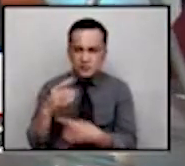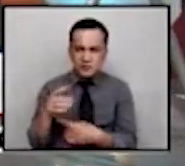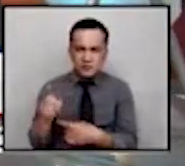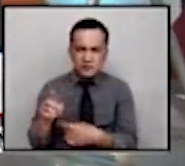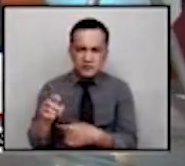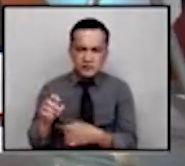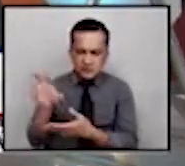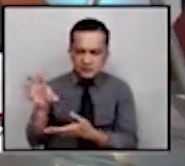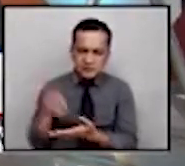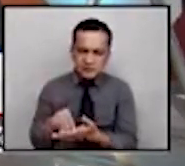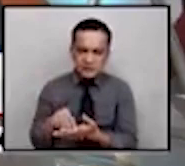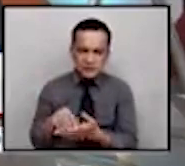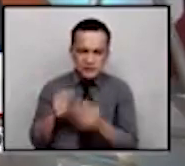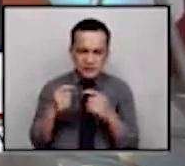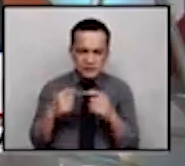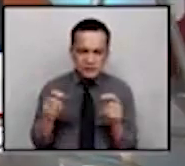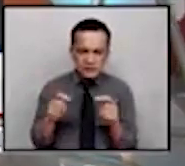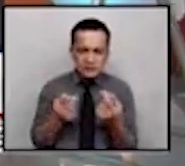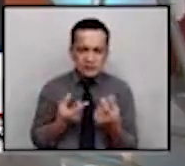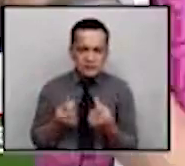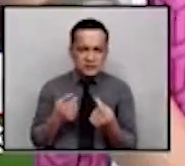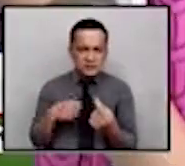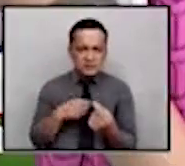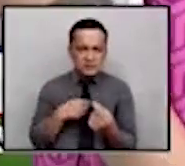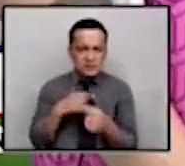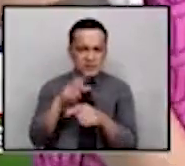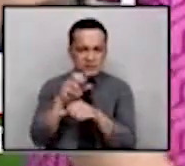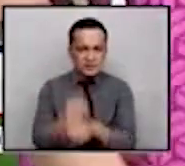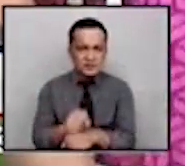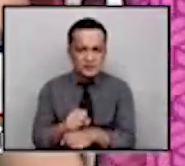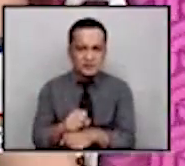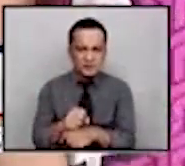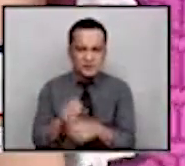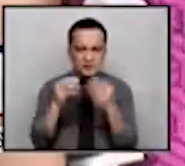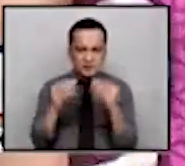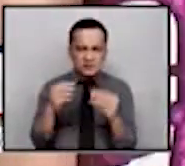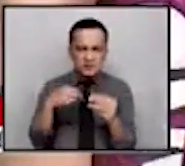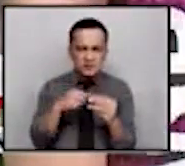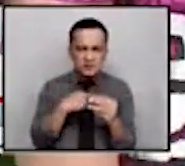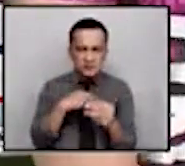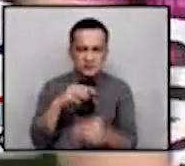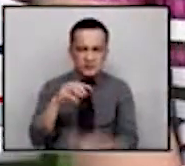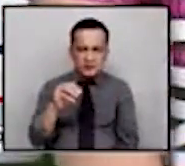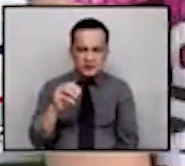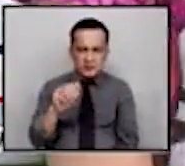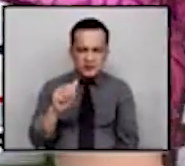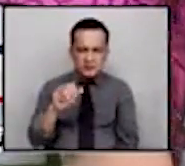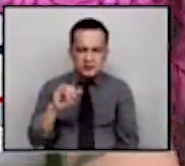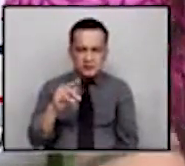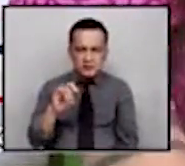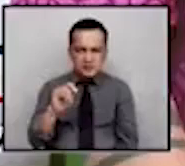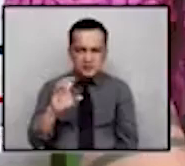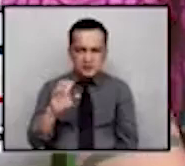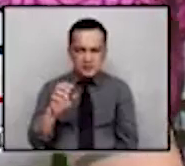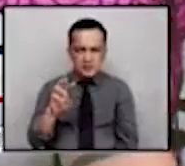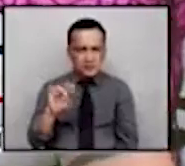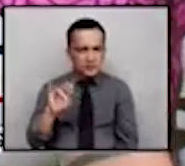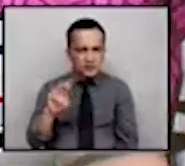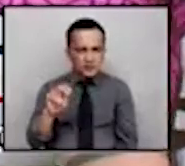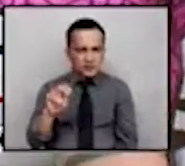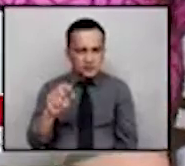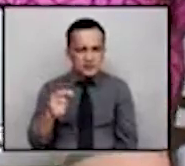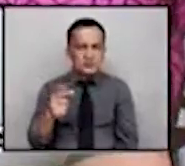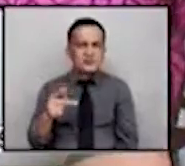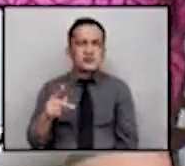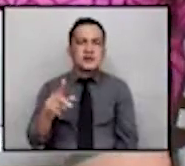or subukan yung ginagawa naming hobby, message nyo lang kami sa Majestic Wings Philippines page and Macau Flyers